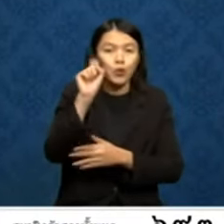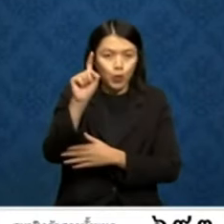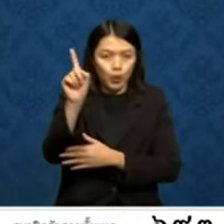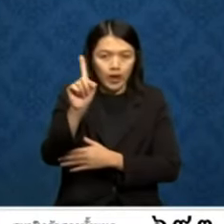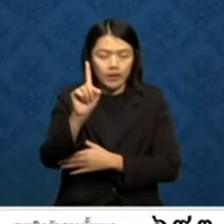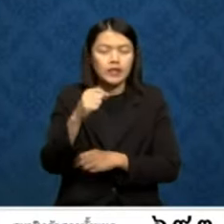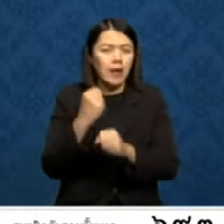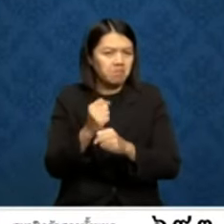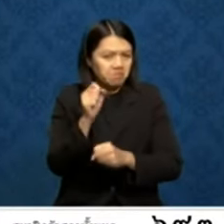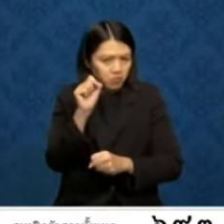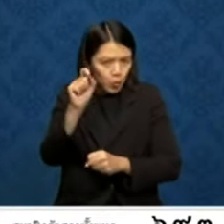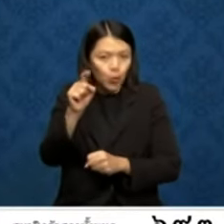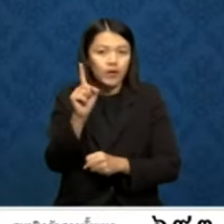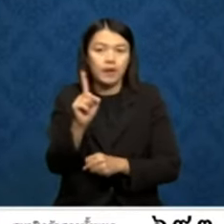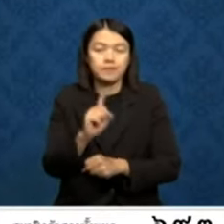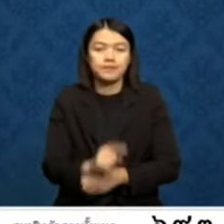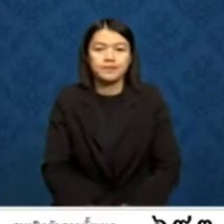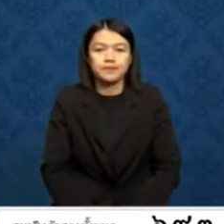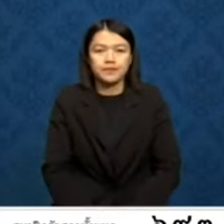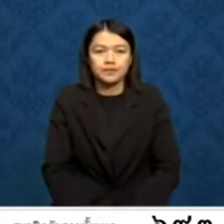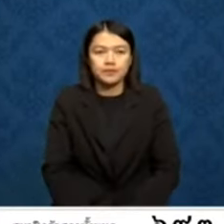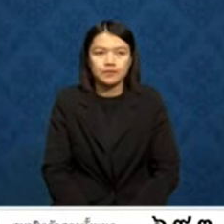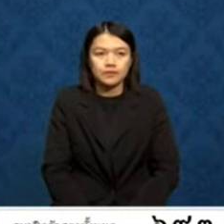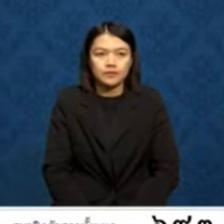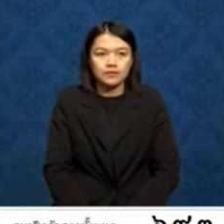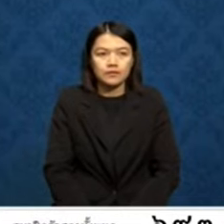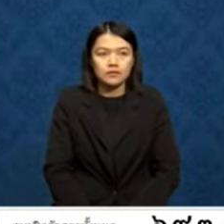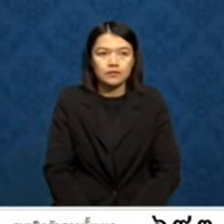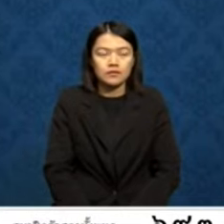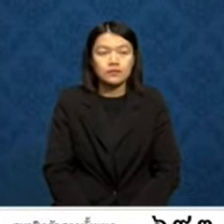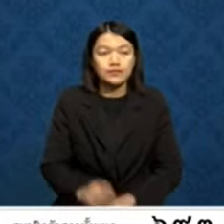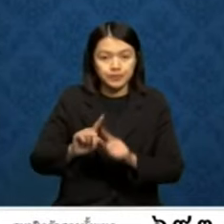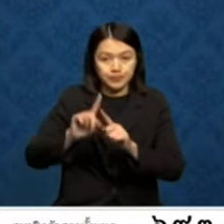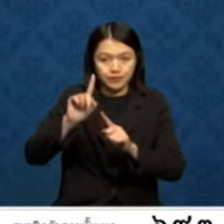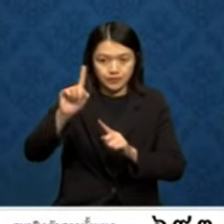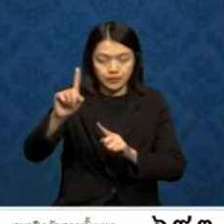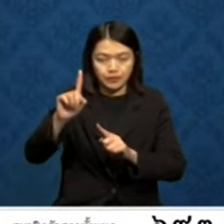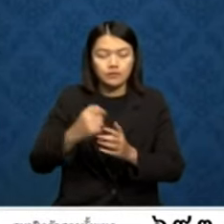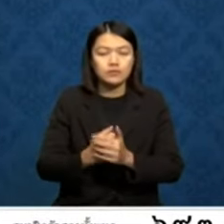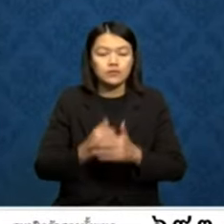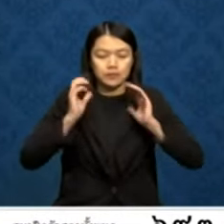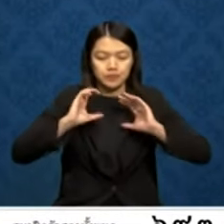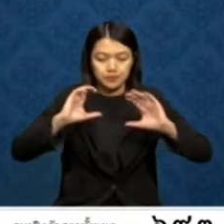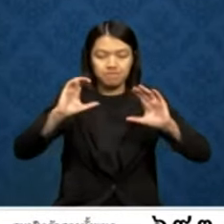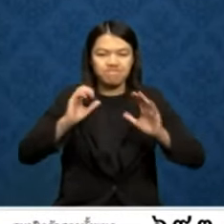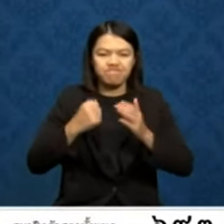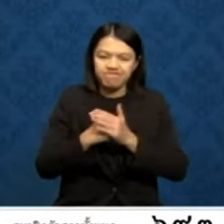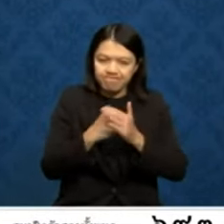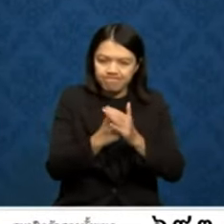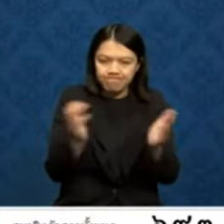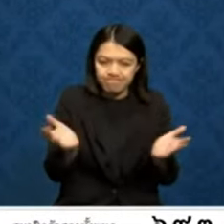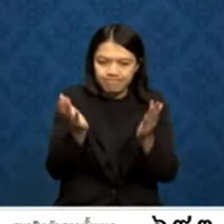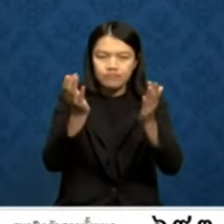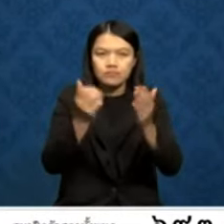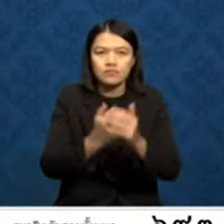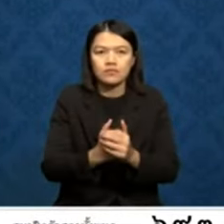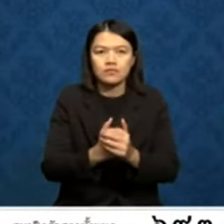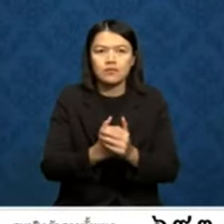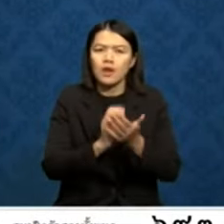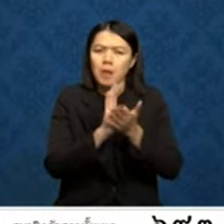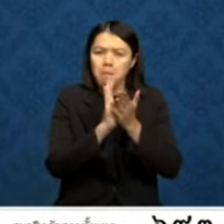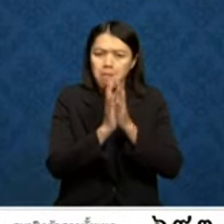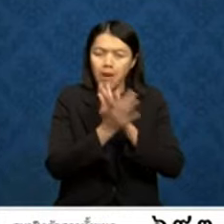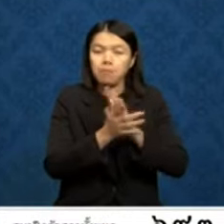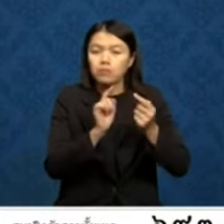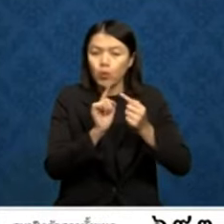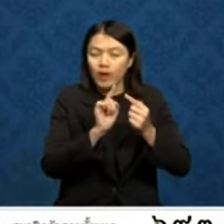ดังนี้นโยบายแรกรัฐบาลจะผลักดันให้เกิดการปรับโครงสร้